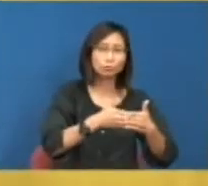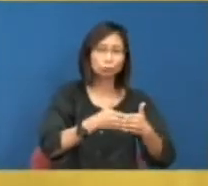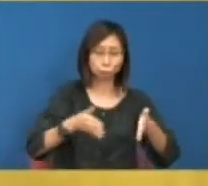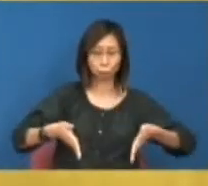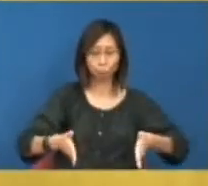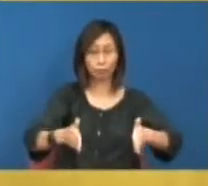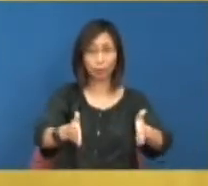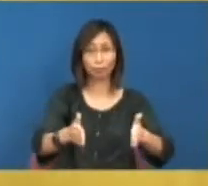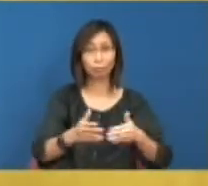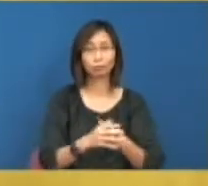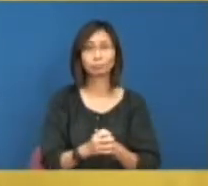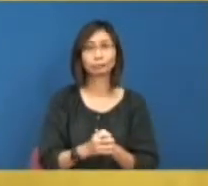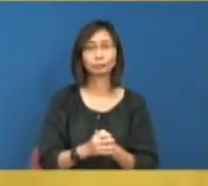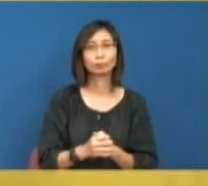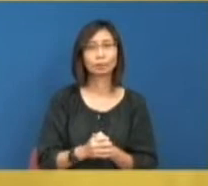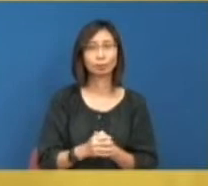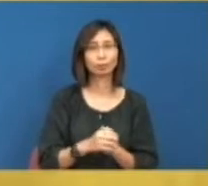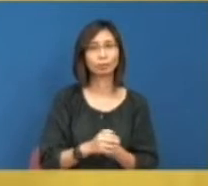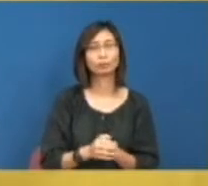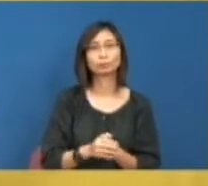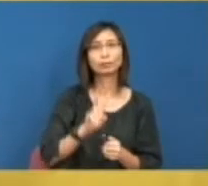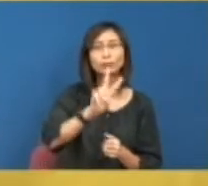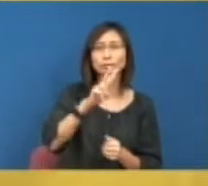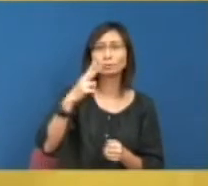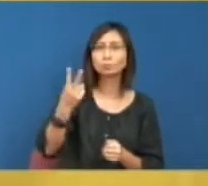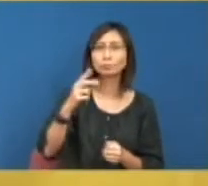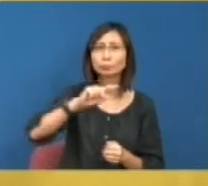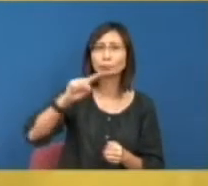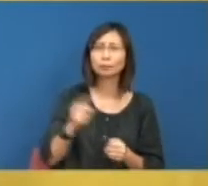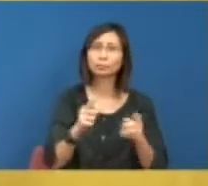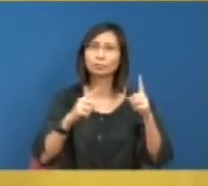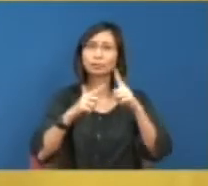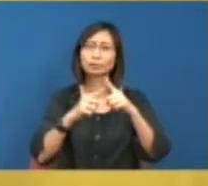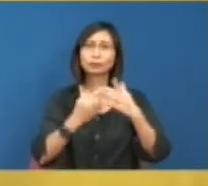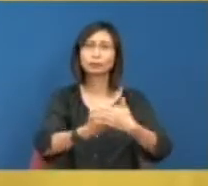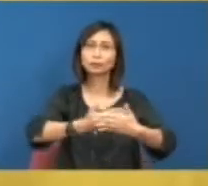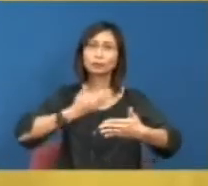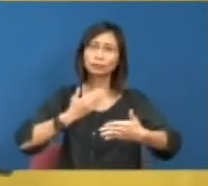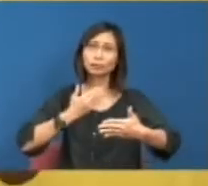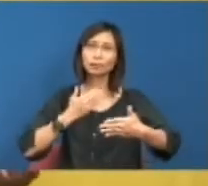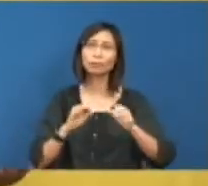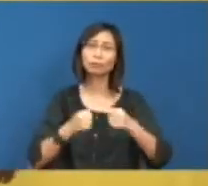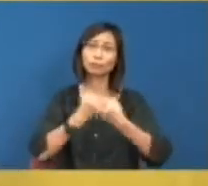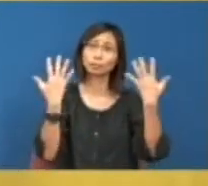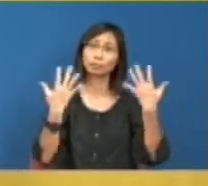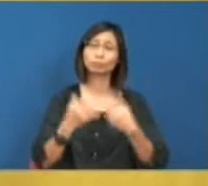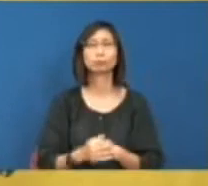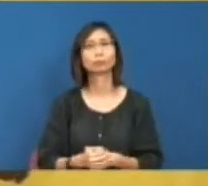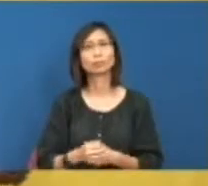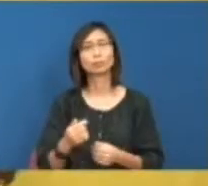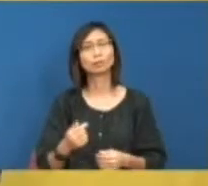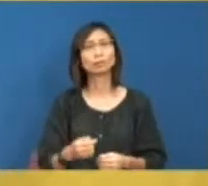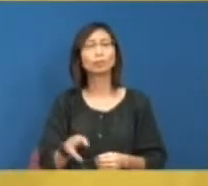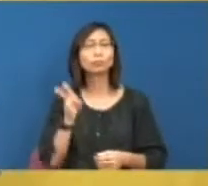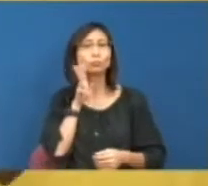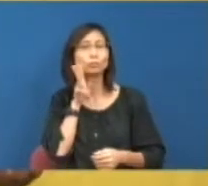在這個22萬人遊行之後去做呢？其實在某一天的下午突然間有十多二十個